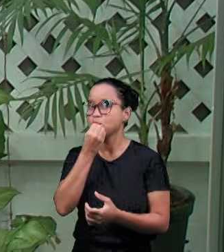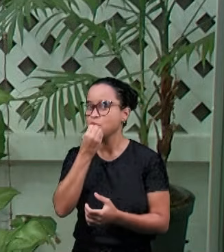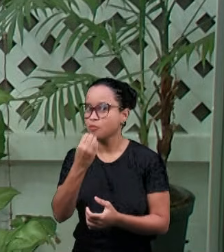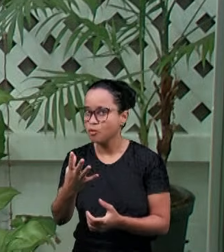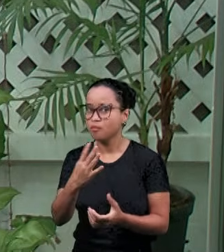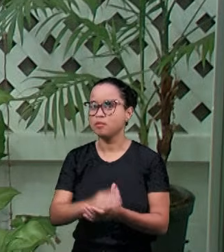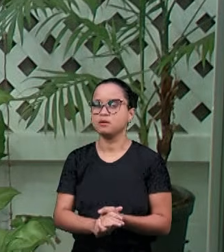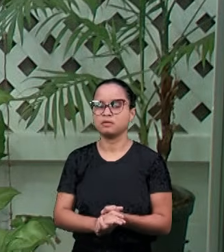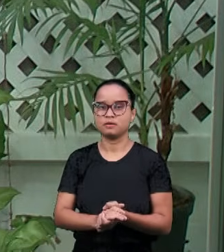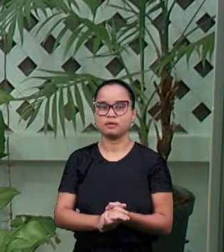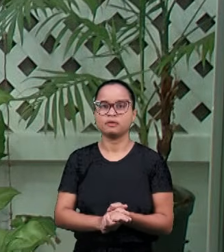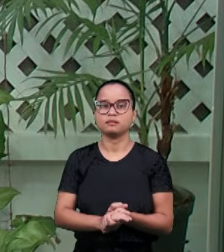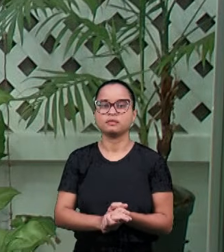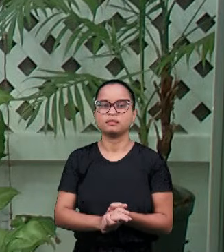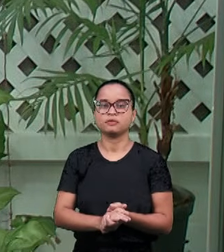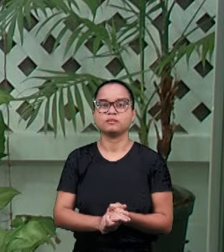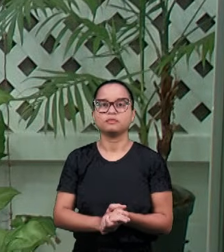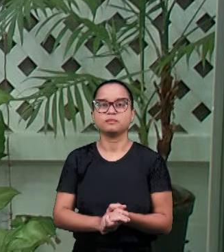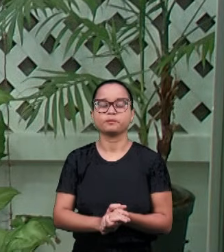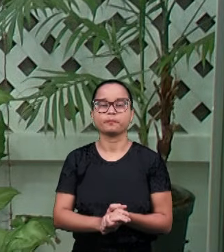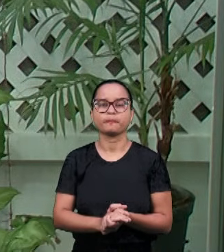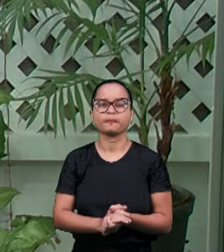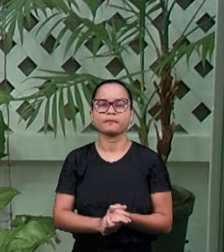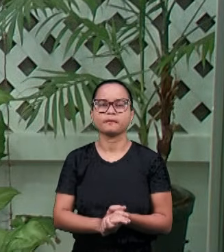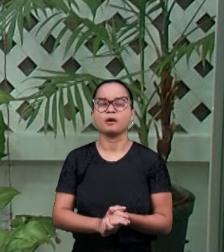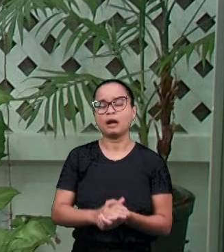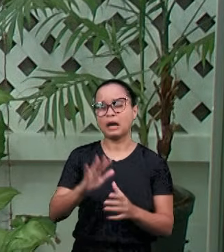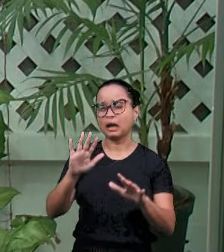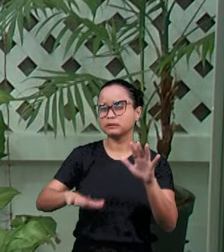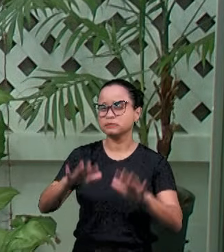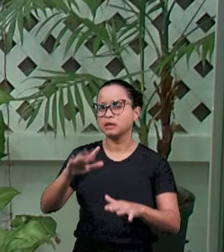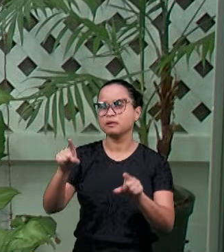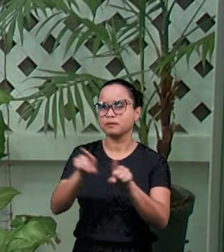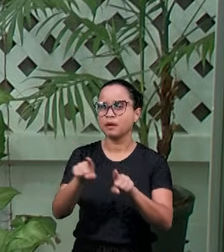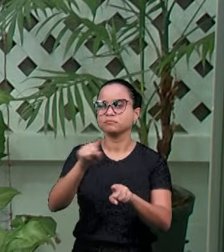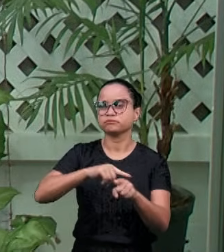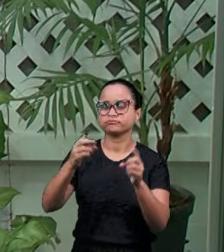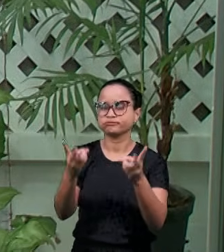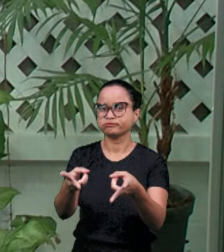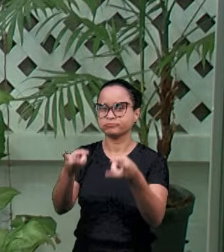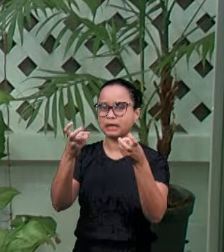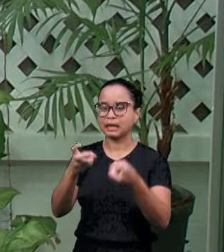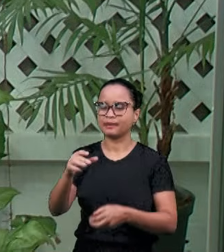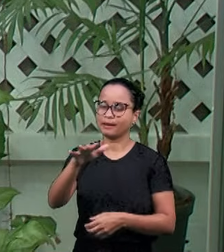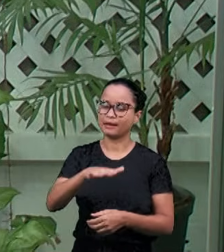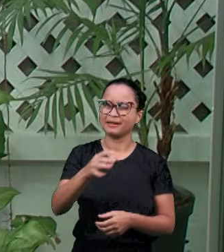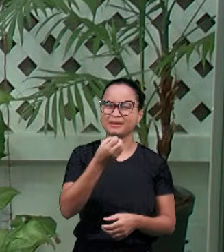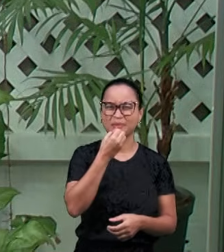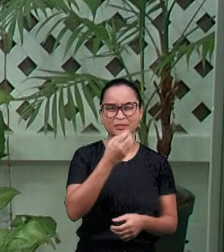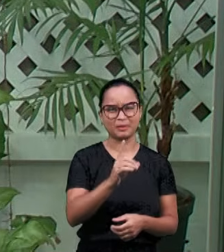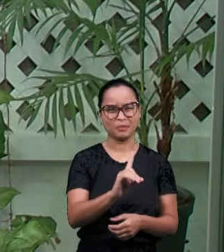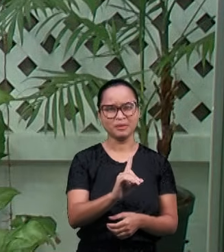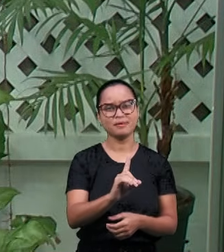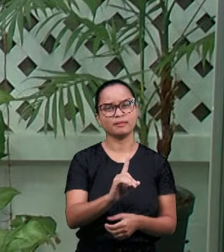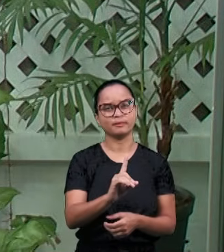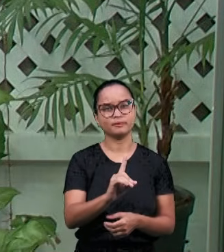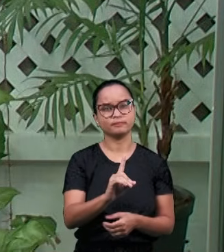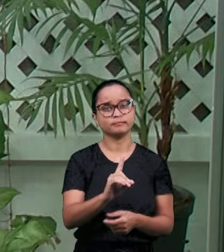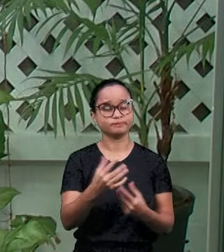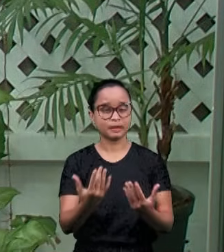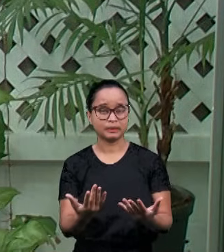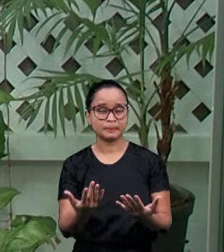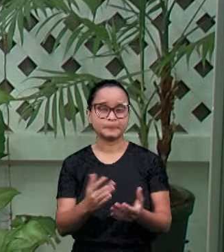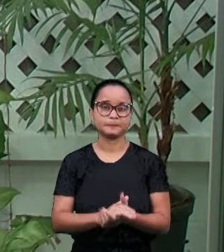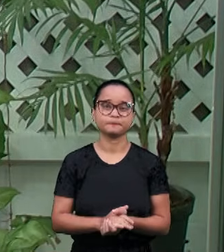orientée. Des fois, nous observons que cette région, elle n'est pas très bien représentée. De